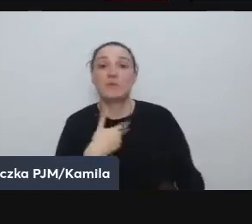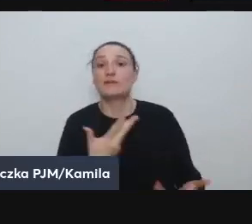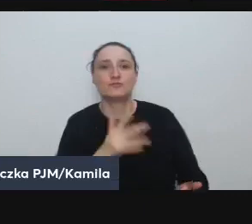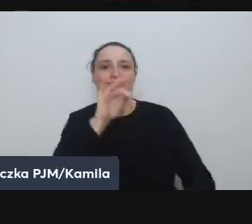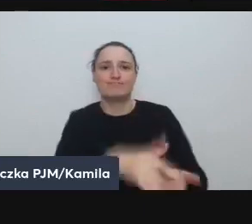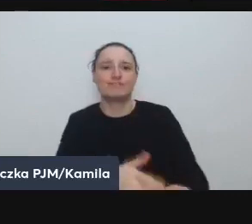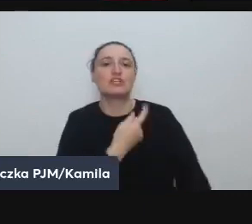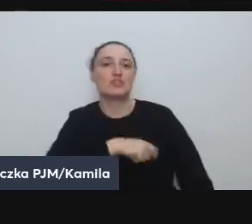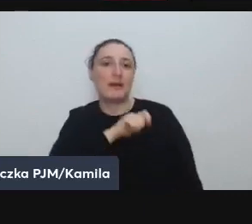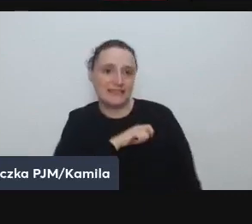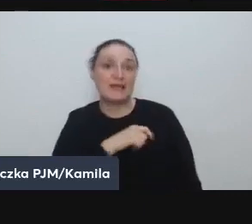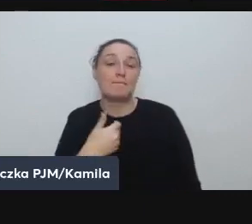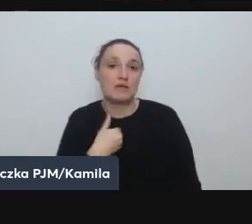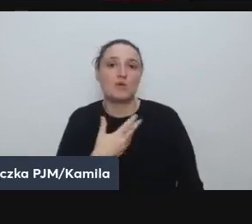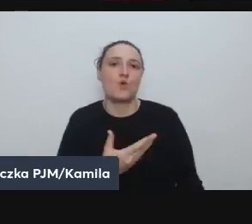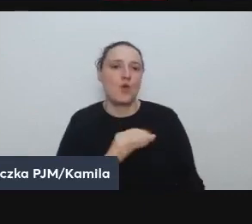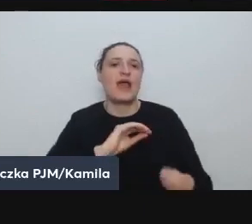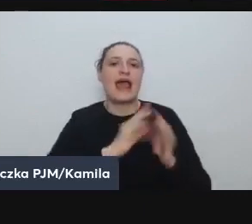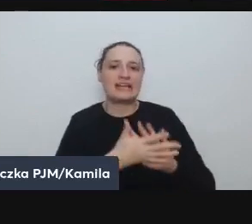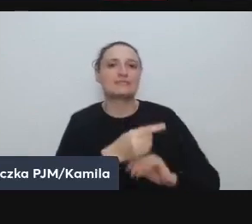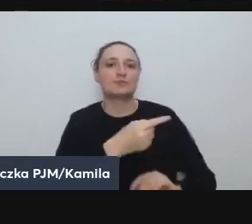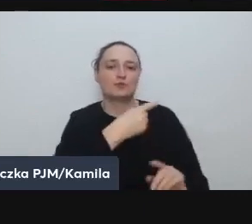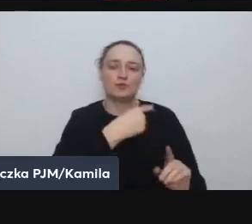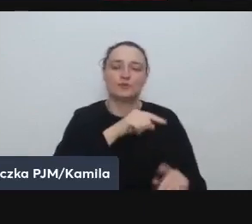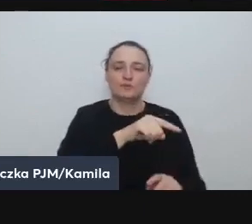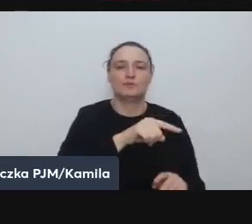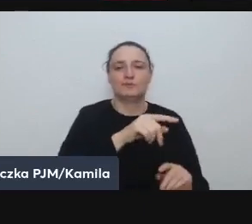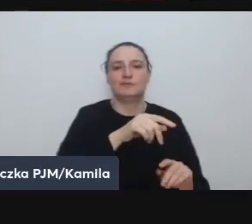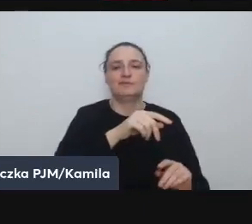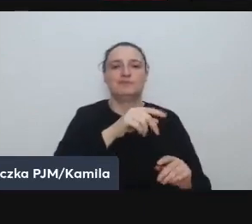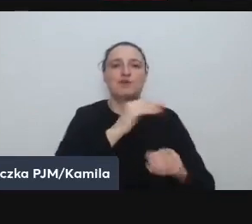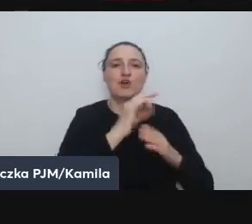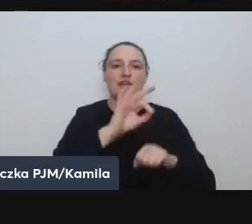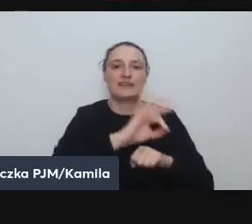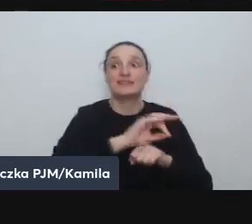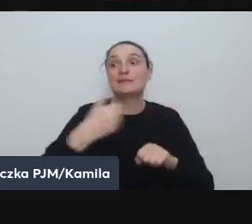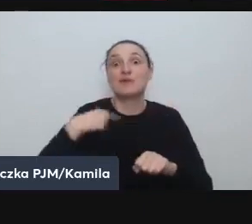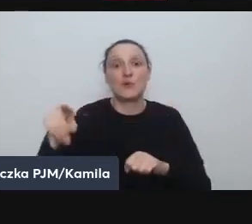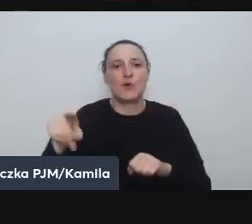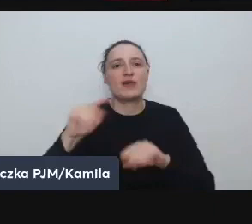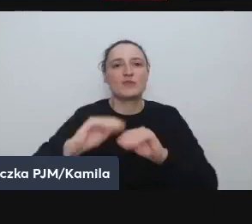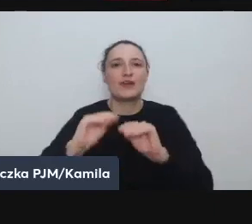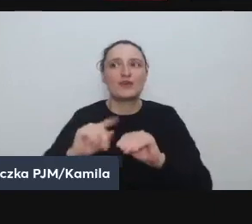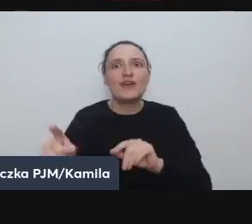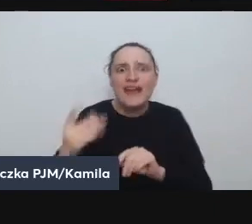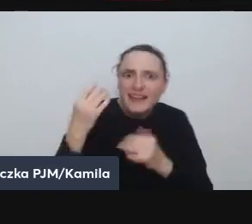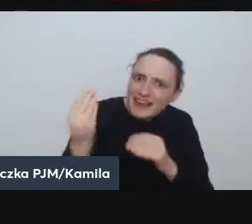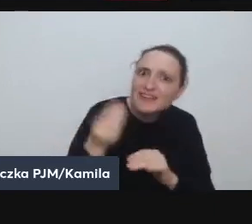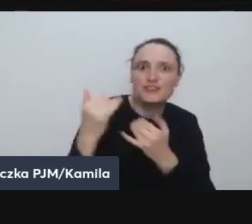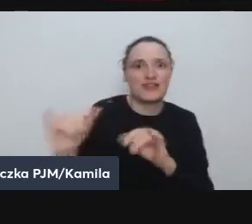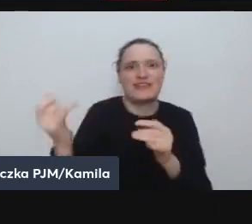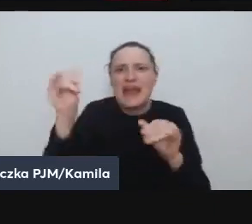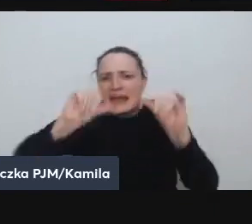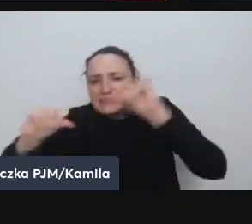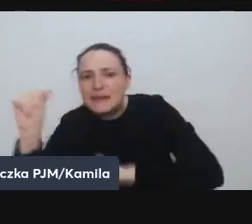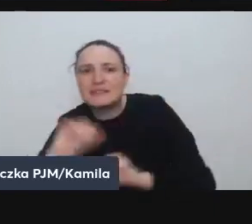erasmusowego projektu i poznała edukatorkę z Hiszpanii i my zrobimy spotkanie z nią, ponieważ ona ma jeszcze inne eksperymenty, inne